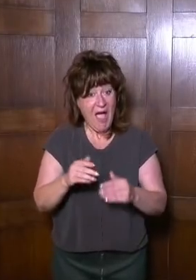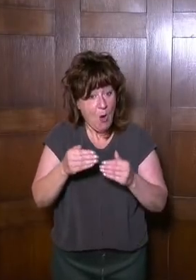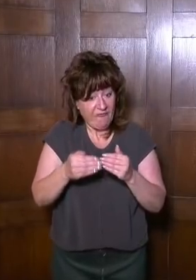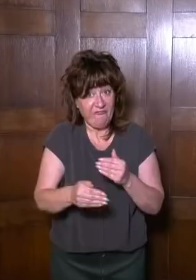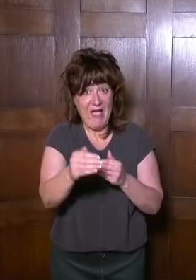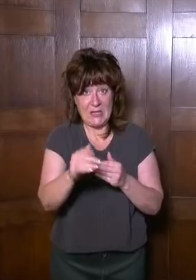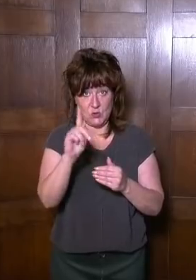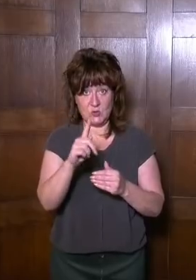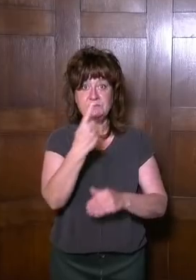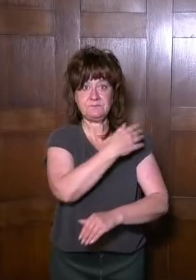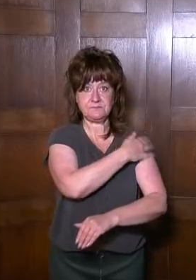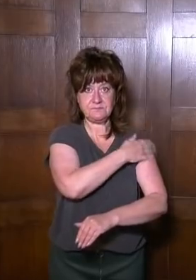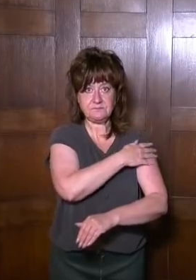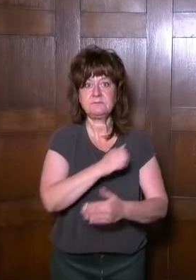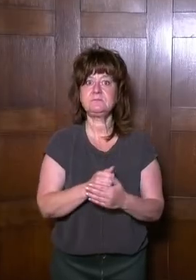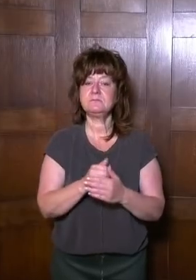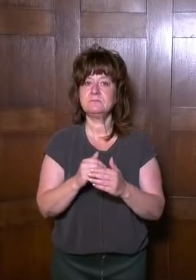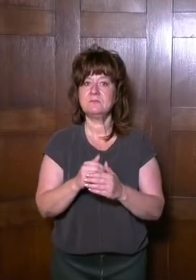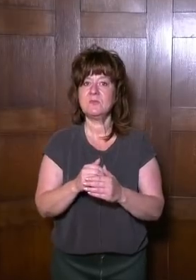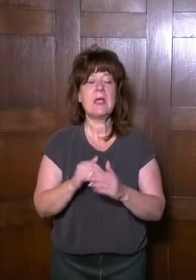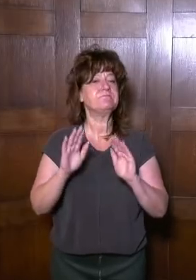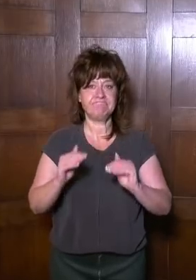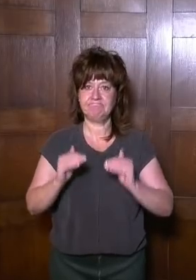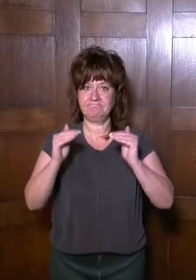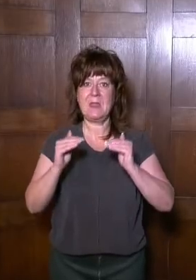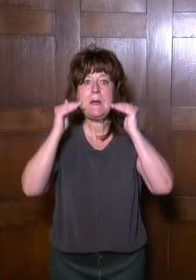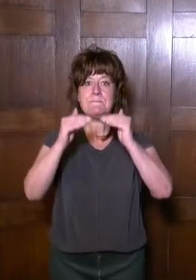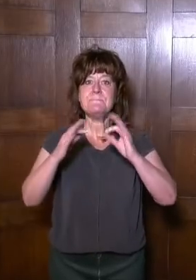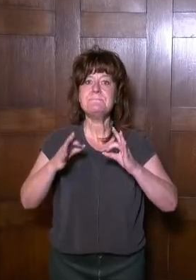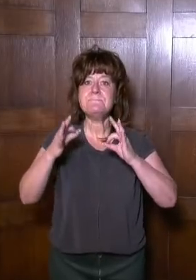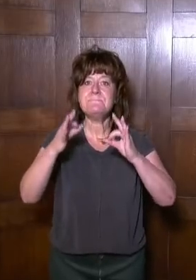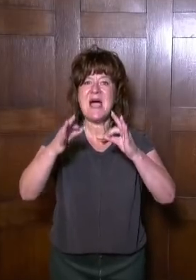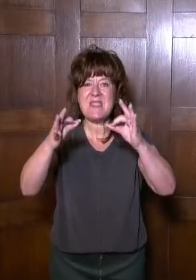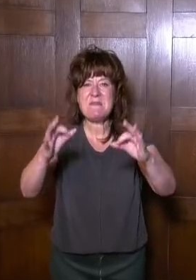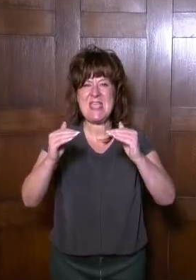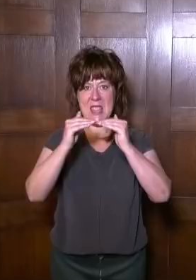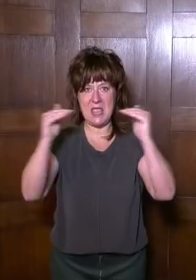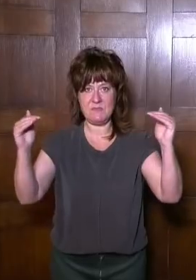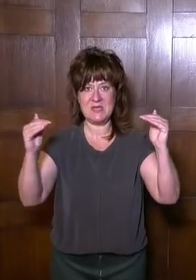Seite. Ich gehe mal auf die zweite Ebene, das ist die pandemische Ebene. Wir haben schon gehört, es gibt viel